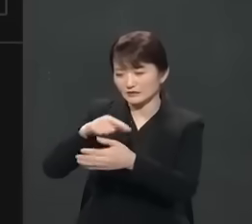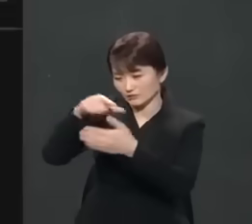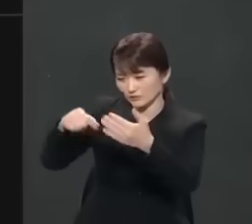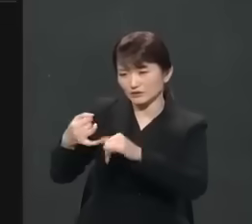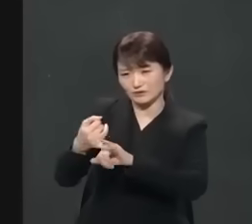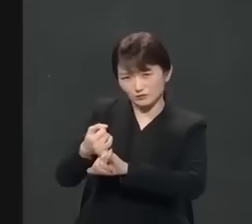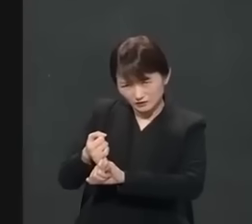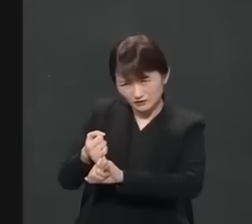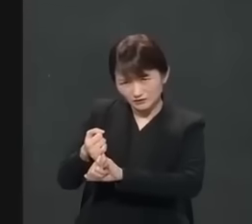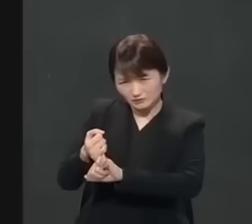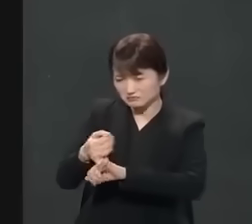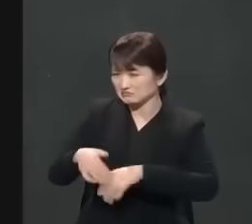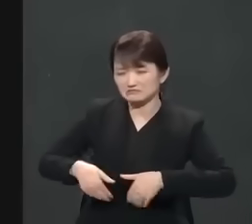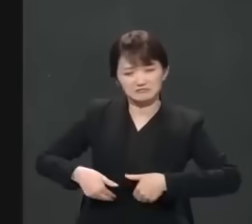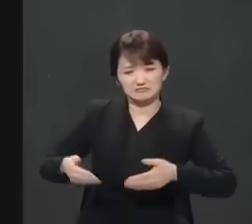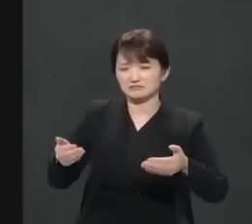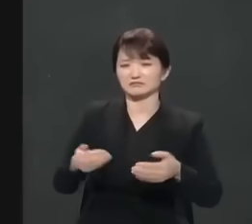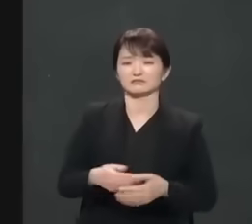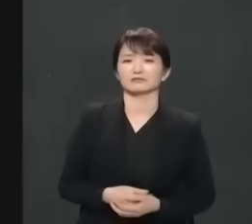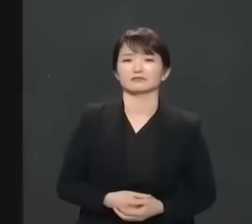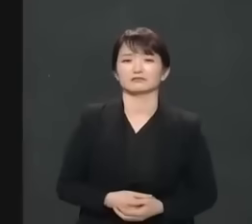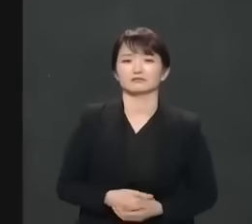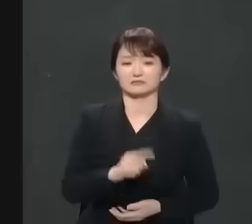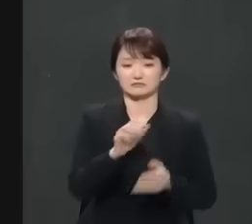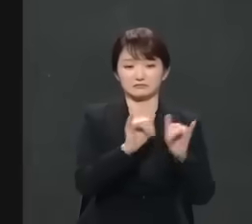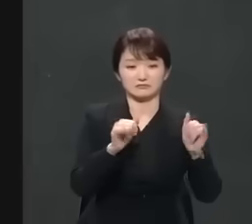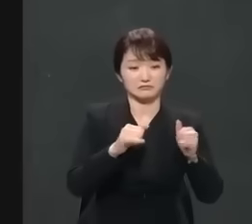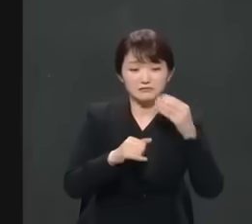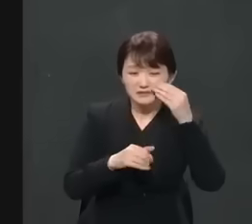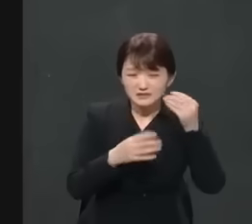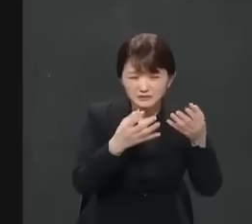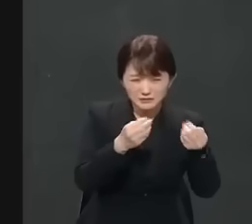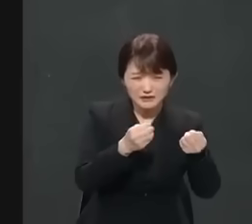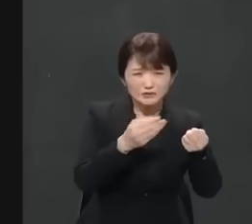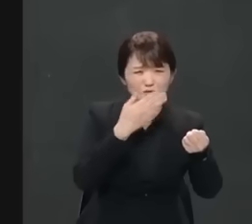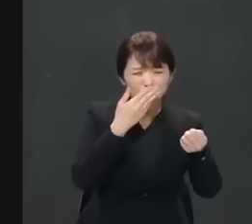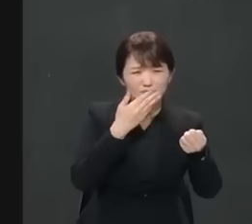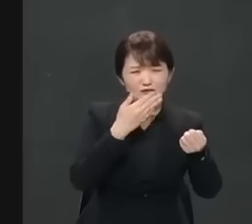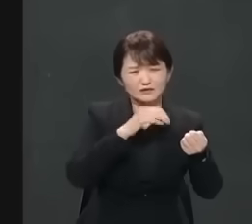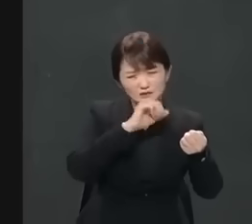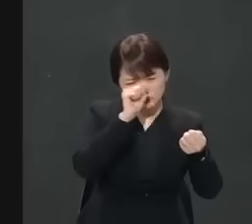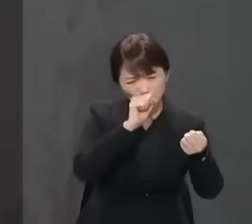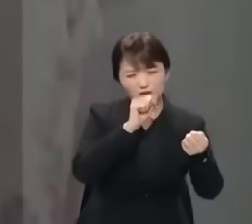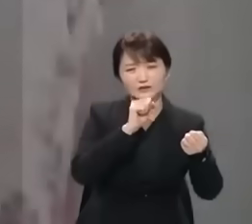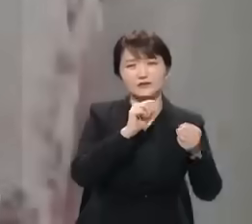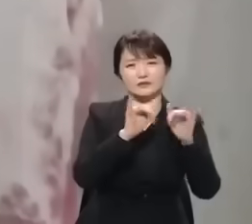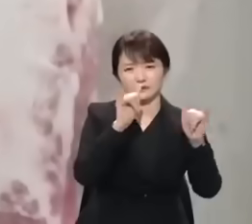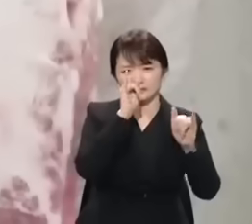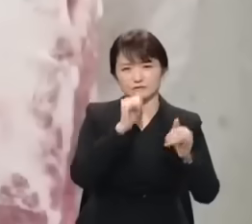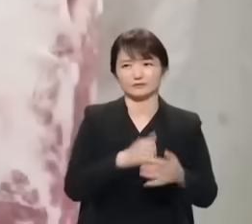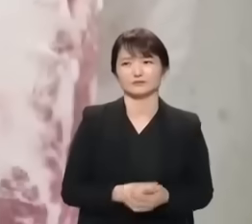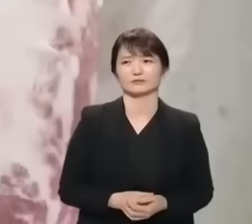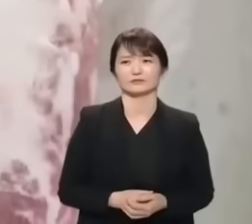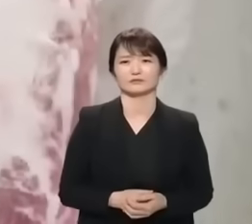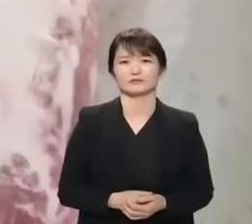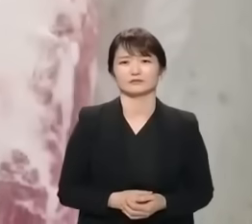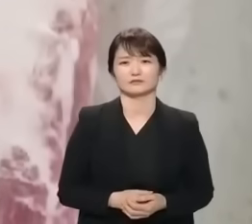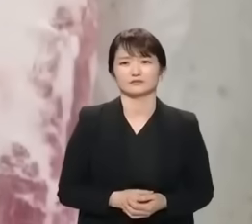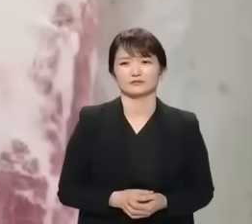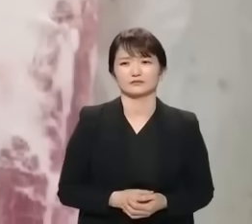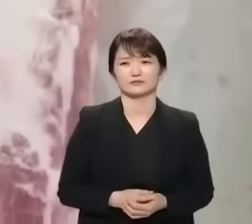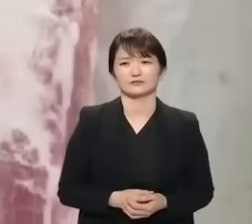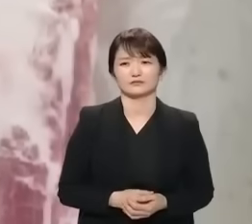저 삼겹살 중에서도 비게 많은 걸 좋아하는 사람도 있고 이런 여러 가지 것들을 어 어떻게 보면은 이용을